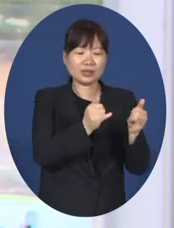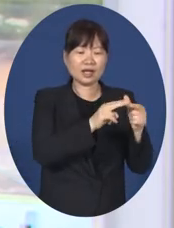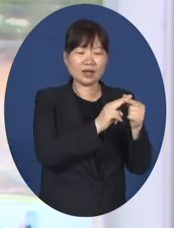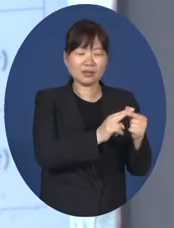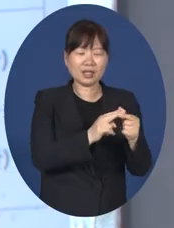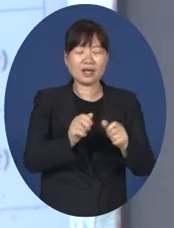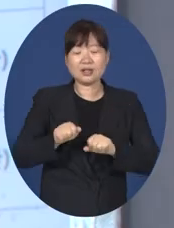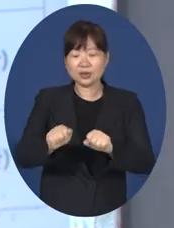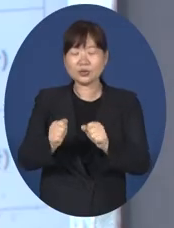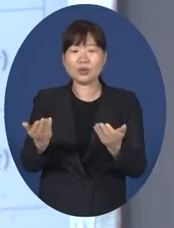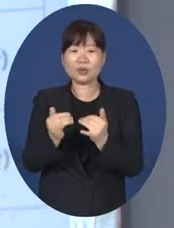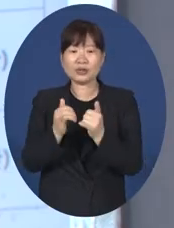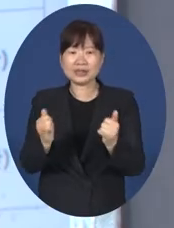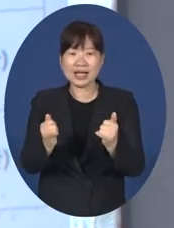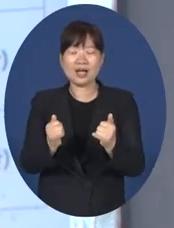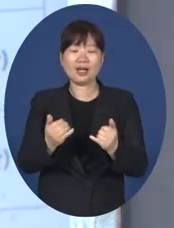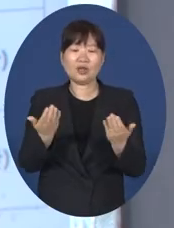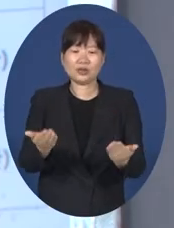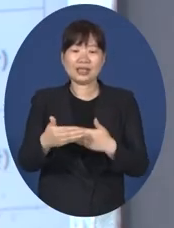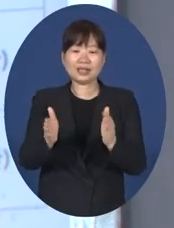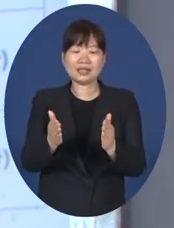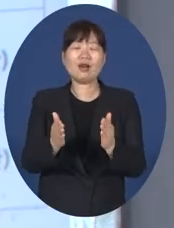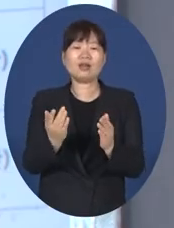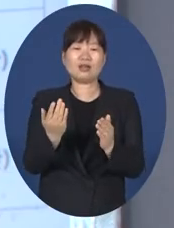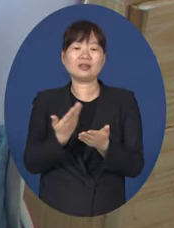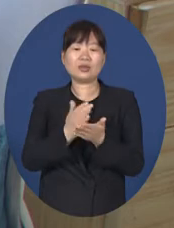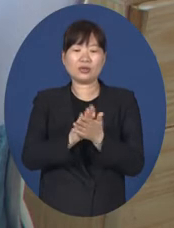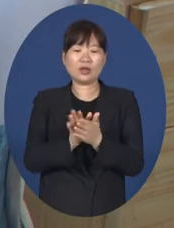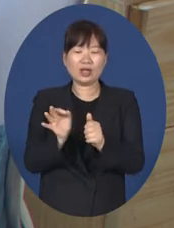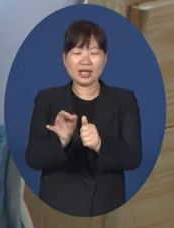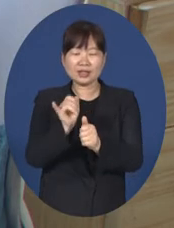함께 청소 노동자 휴게시설 개선 비용도 지원하고